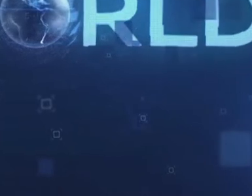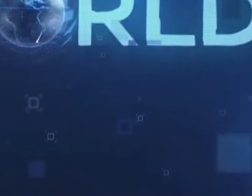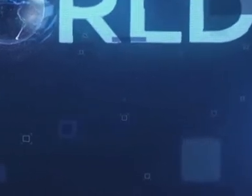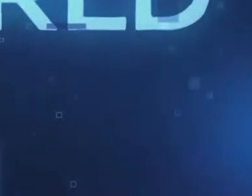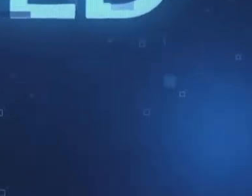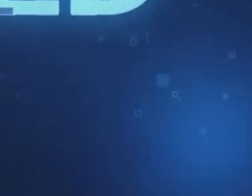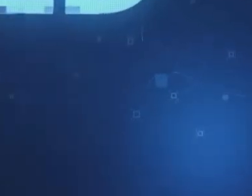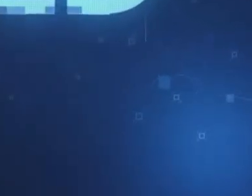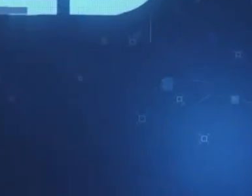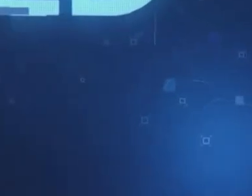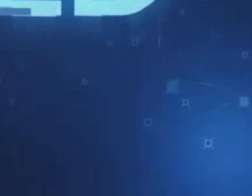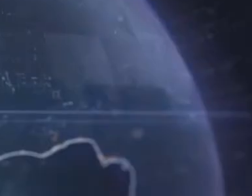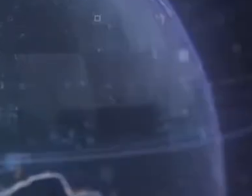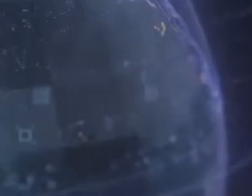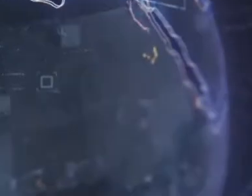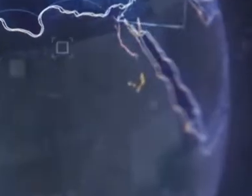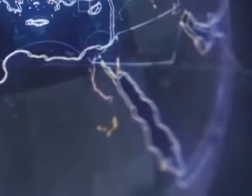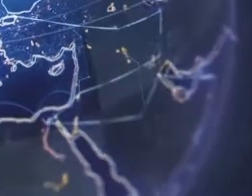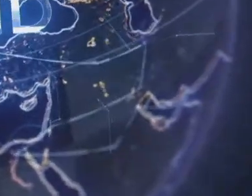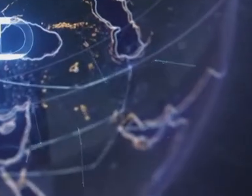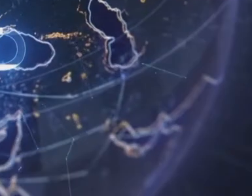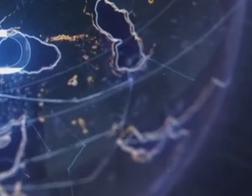We all live in a digital world.